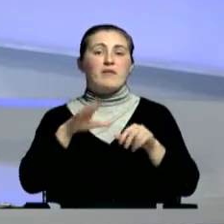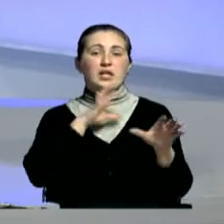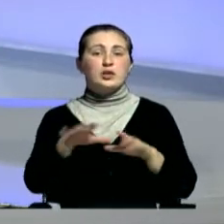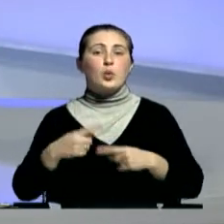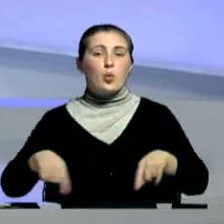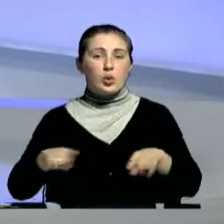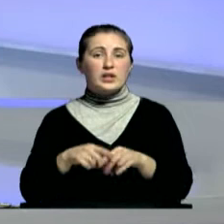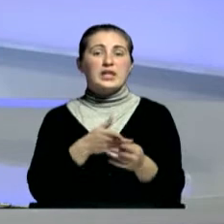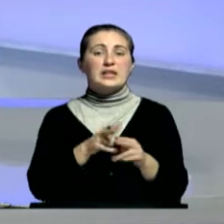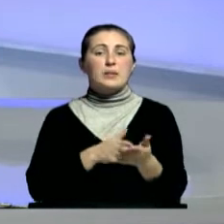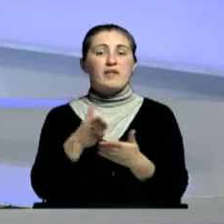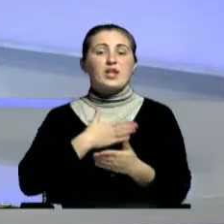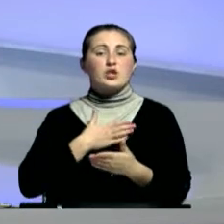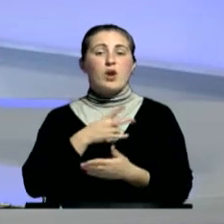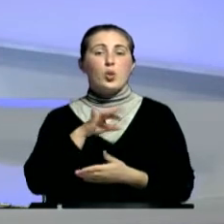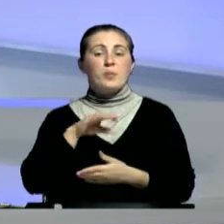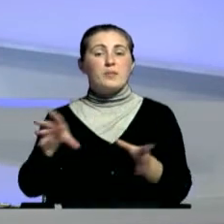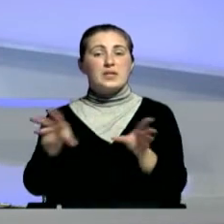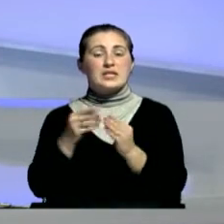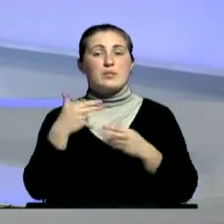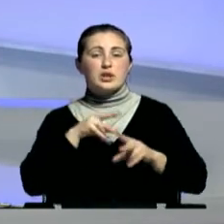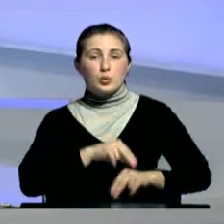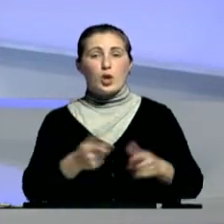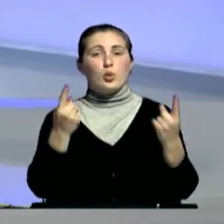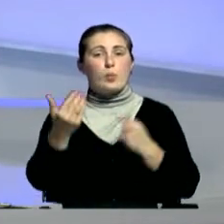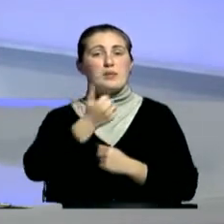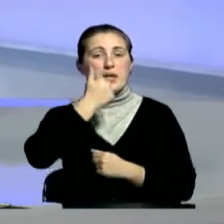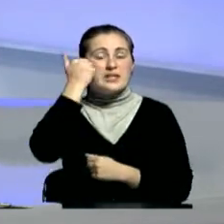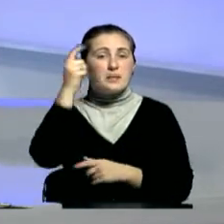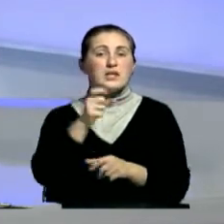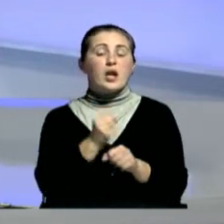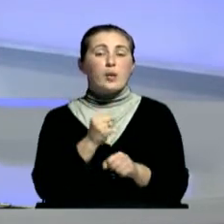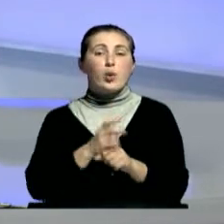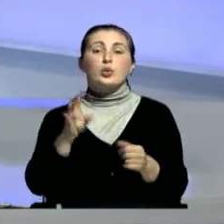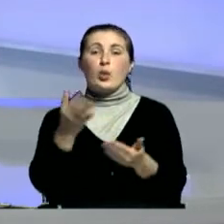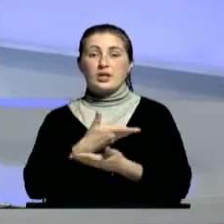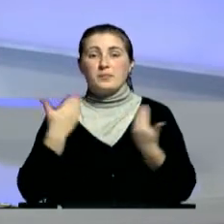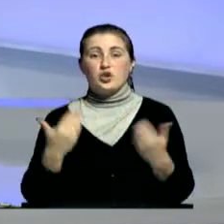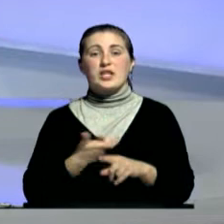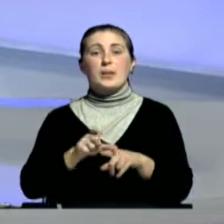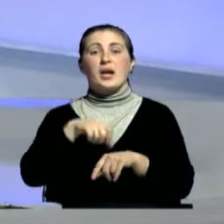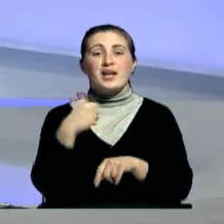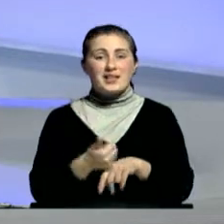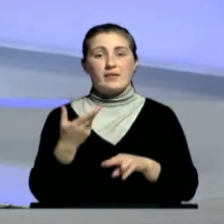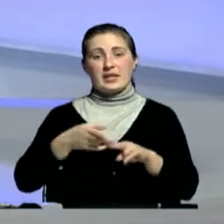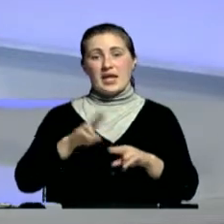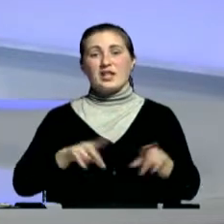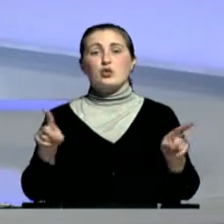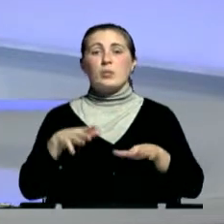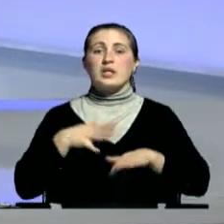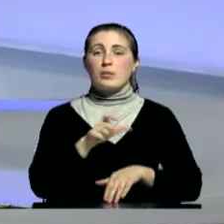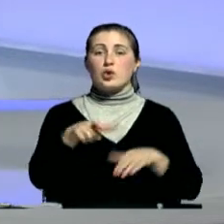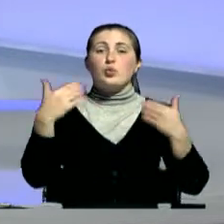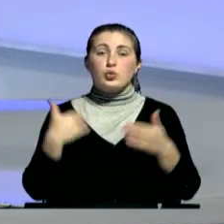это да, направление нашего комитета, мы с ними сотрудничаем, огромное им спасибо за работу. Но нам сейчас самое главное, это чтобы крымчане